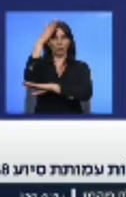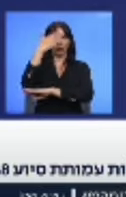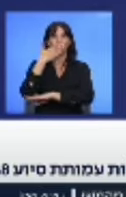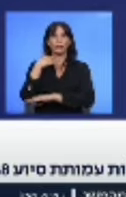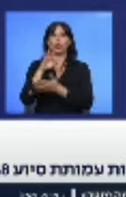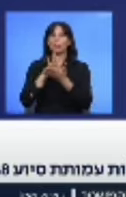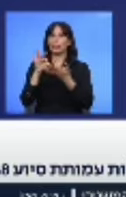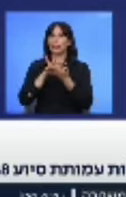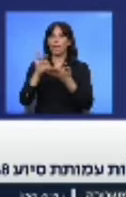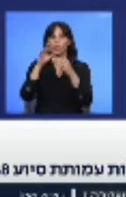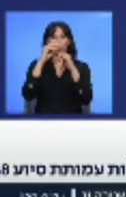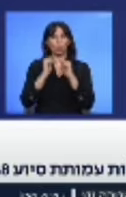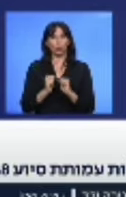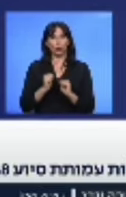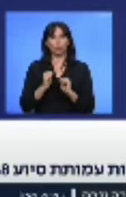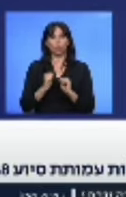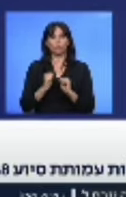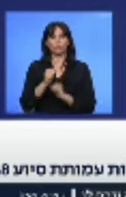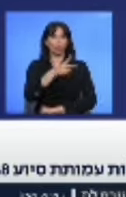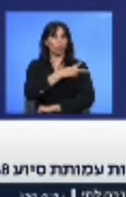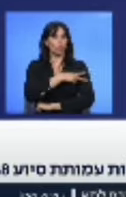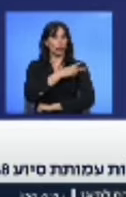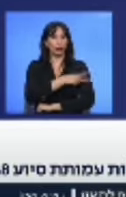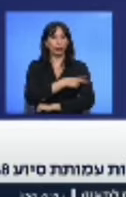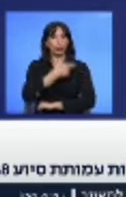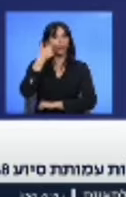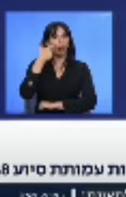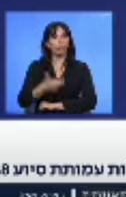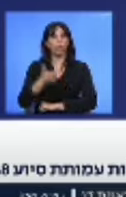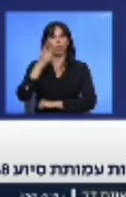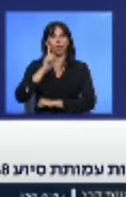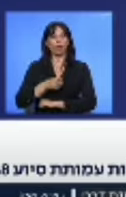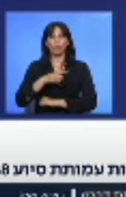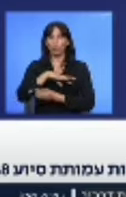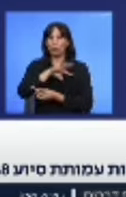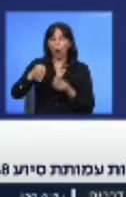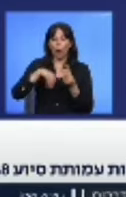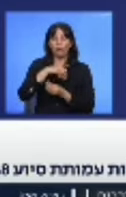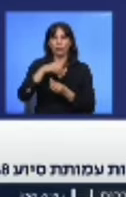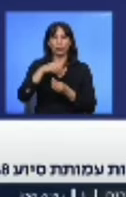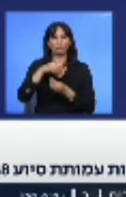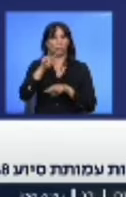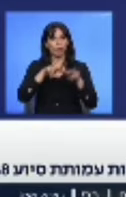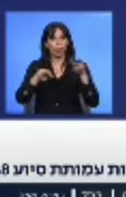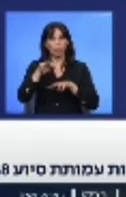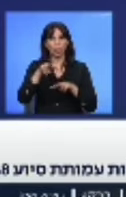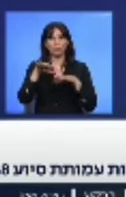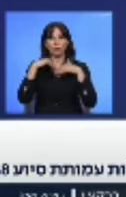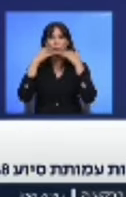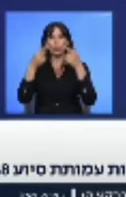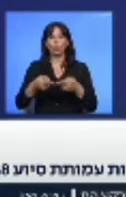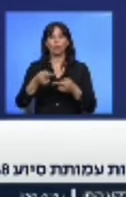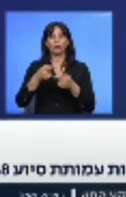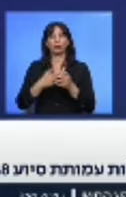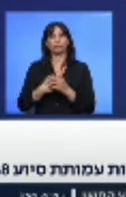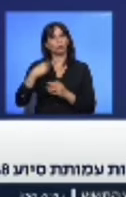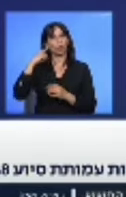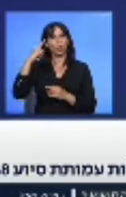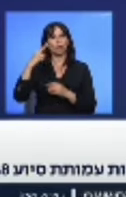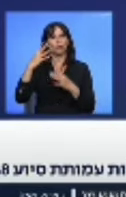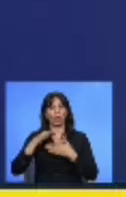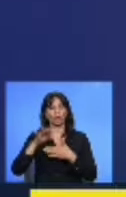הביטחון וגורמי המשטרה וגורמי האכיפה חייבים להיות מעורבים בסיפור כזה. לעומק אני חושבת שהרבה עקבות יהיה